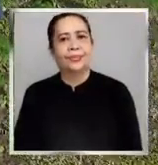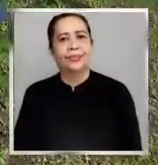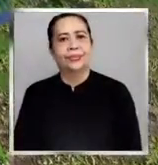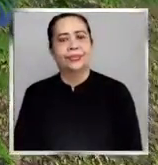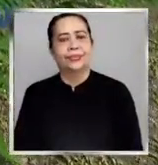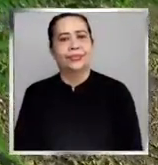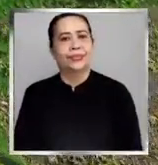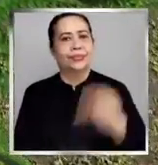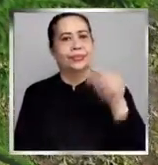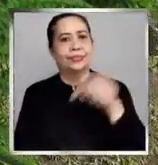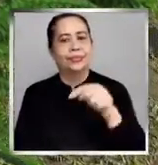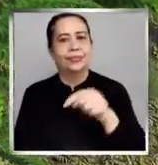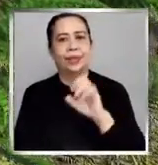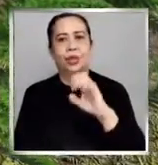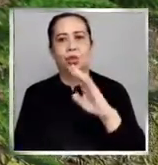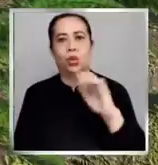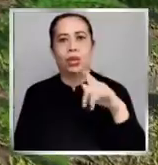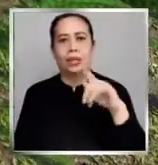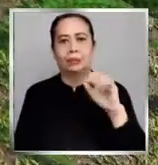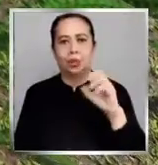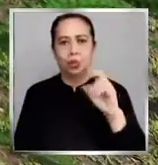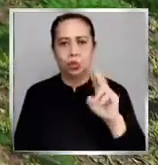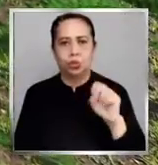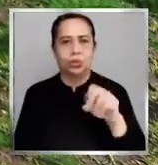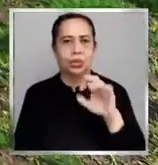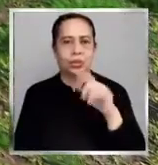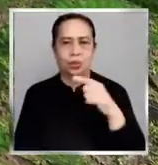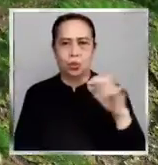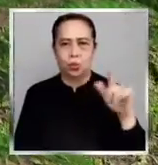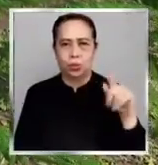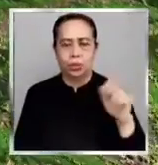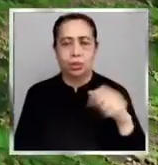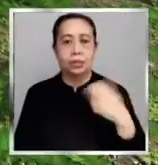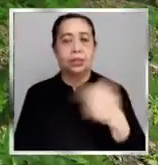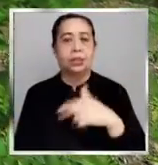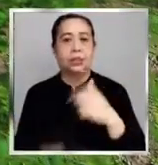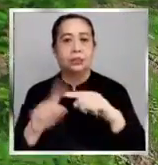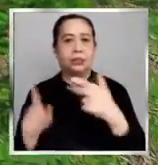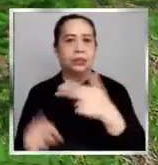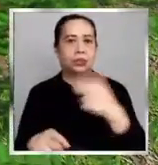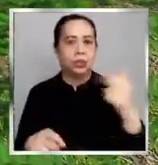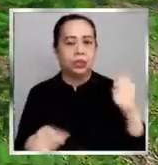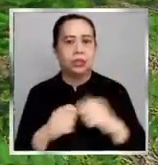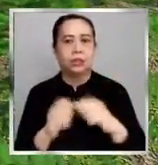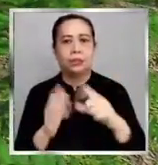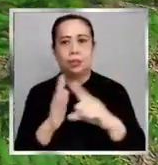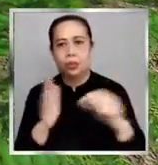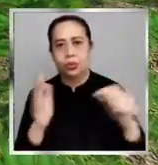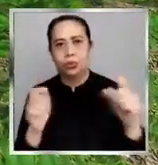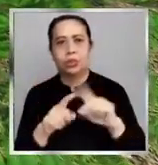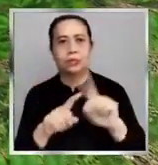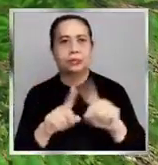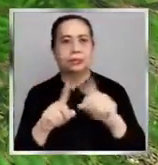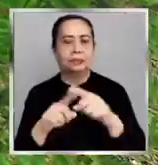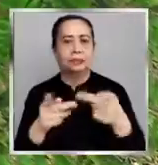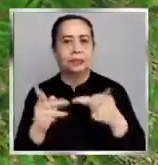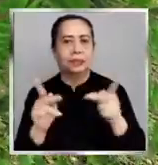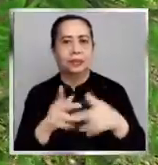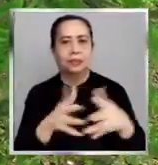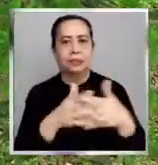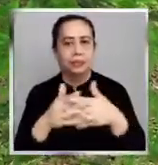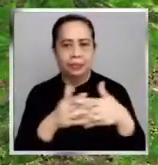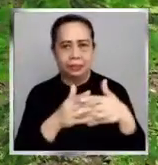Ito ang Eucalyptus deglupta na makikita sa Pilipinas, Indonesia, Papua New Guinea at ilang bahagi ng Amerika. Tinatawag din itong